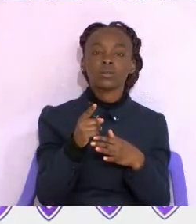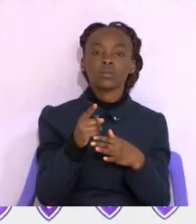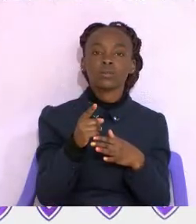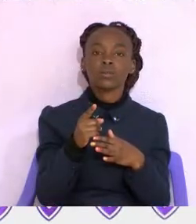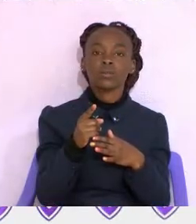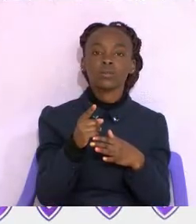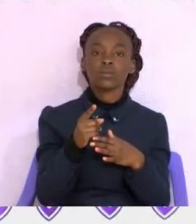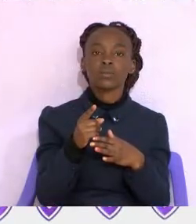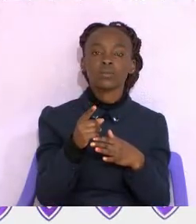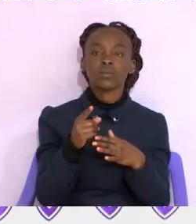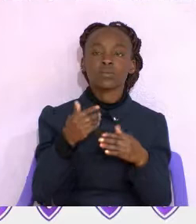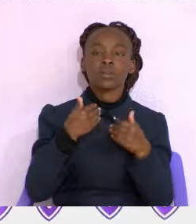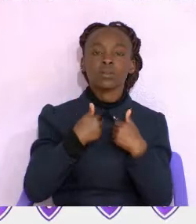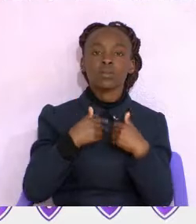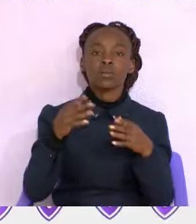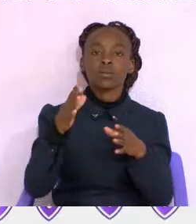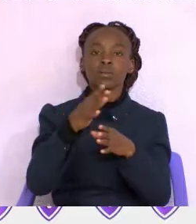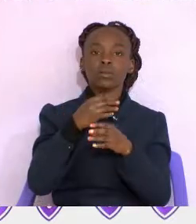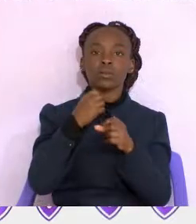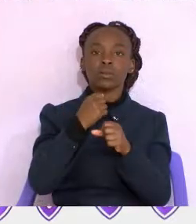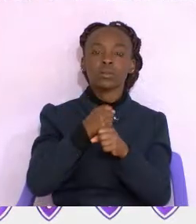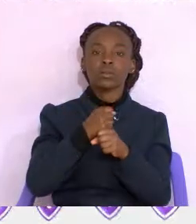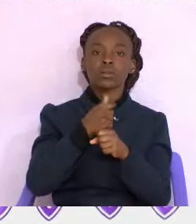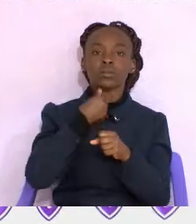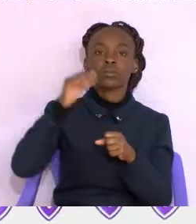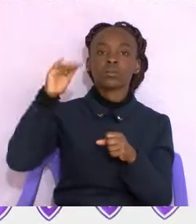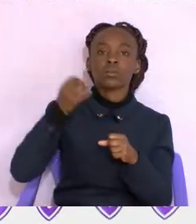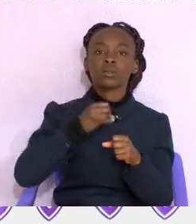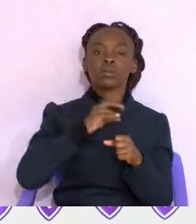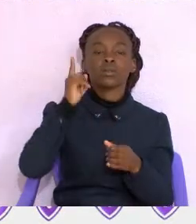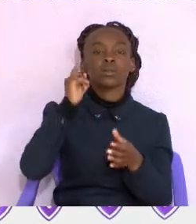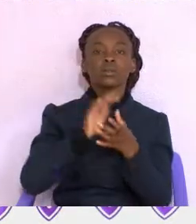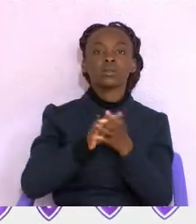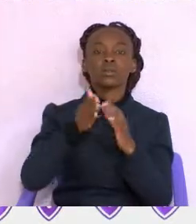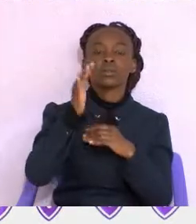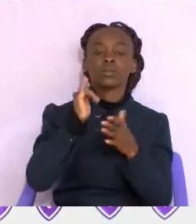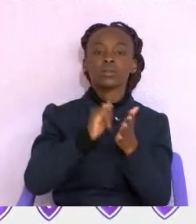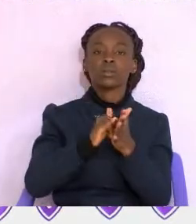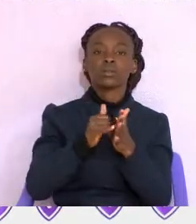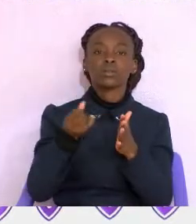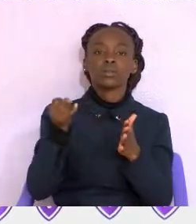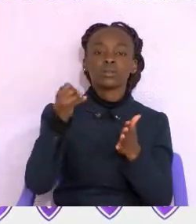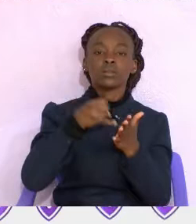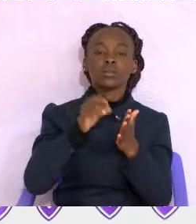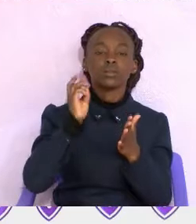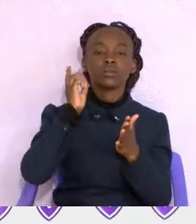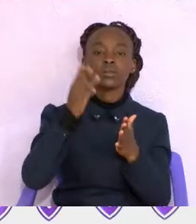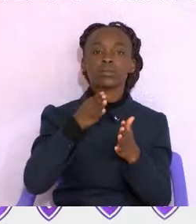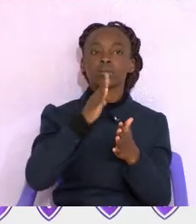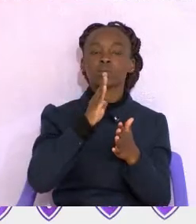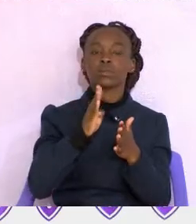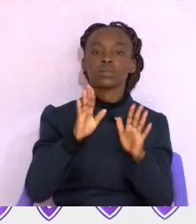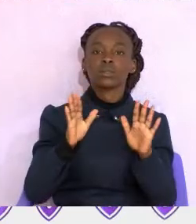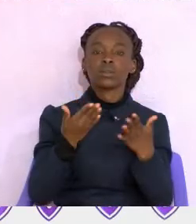Therefore, take courage, men, because I believe God, that it will be just the